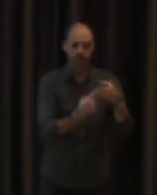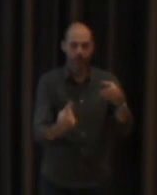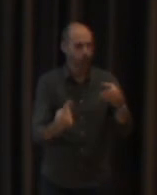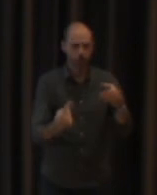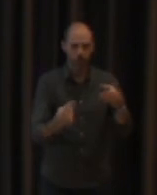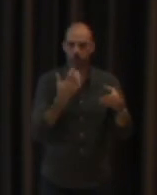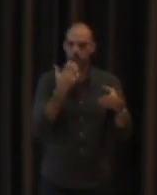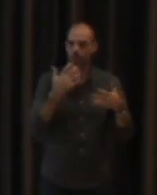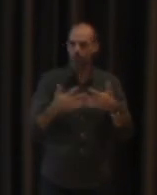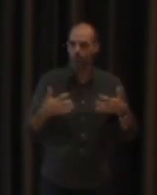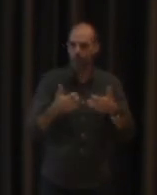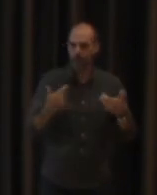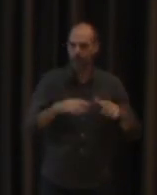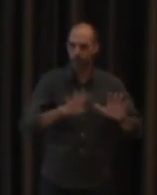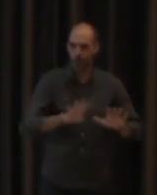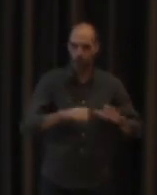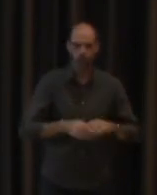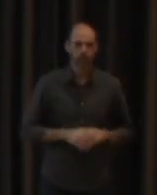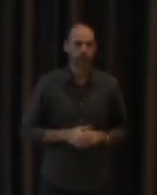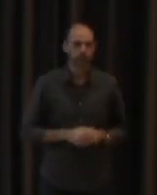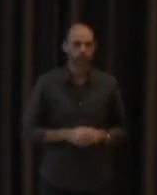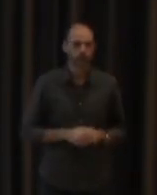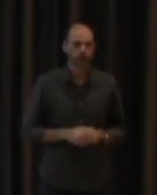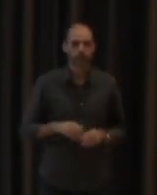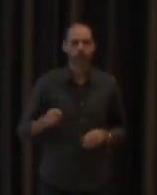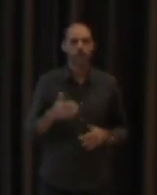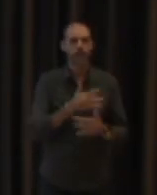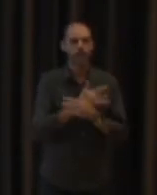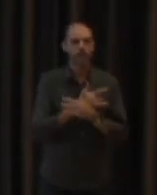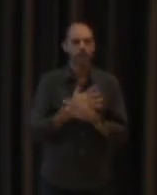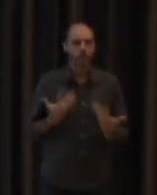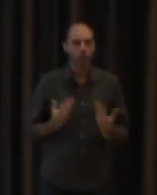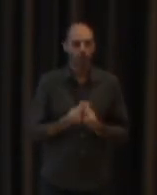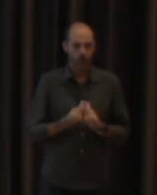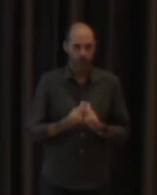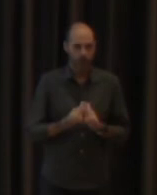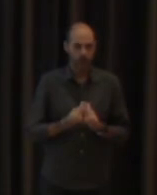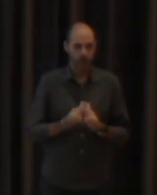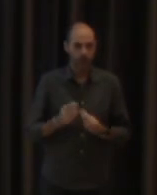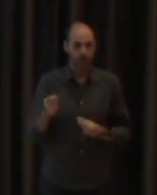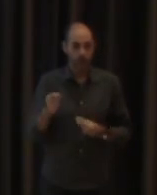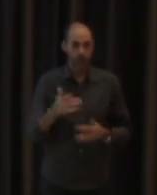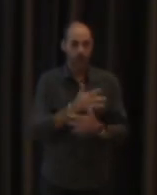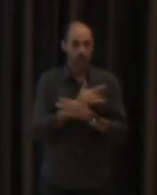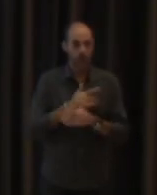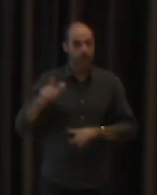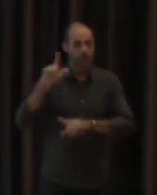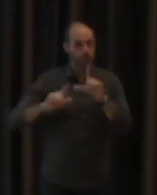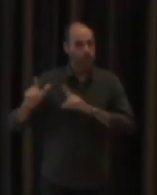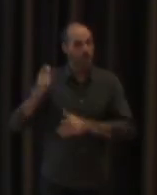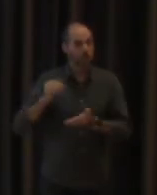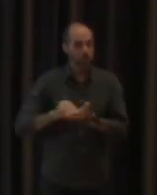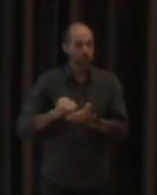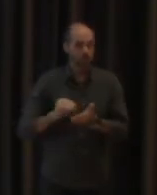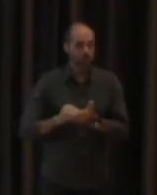bé frases com les de l'apartat 9. En Pere i la Maria conviuen, en Pere i la Maria viatgen sovint i en Pere i la